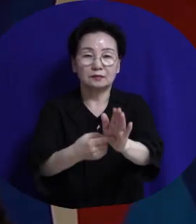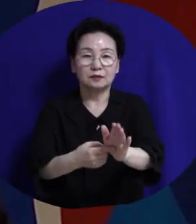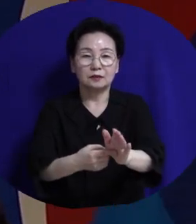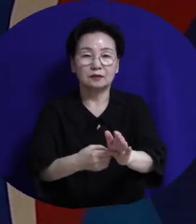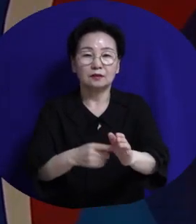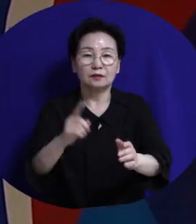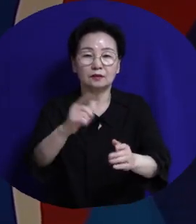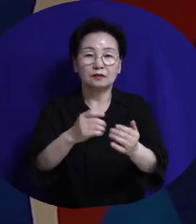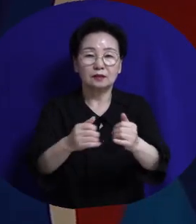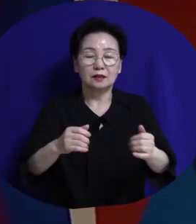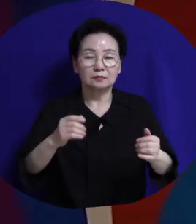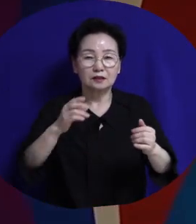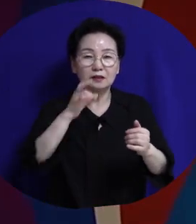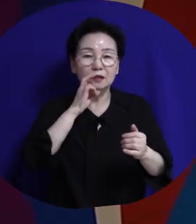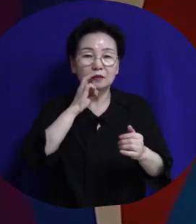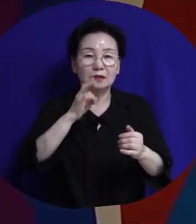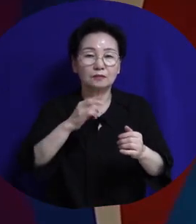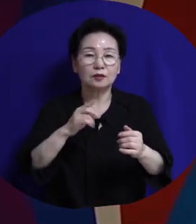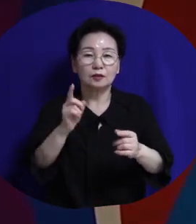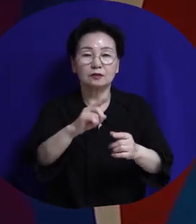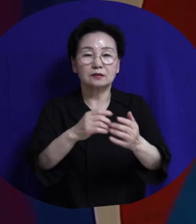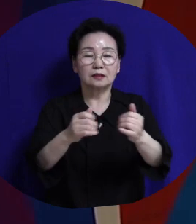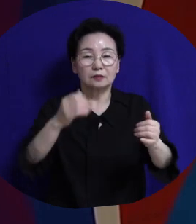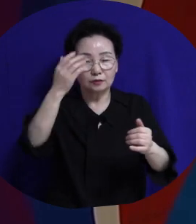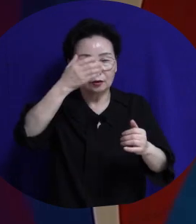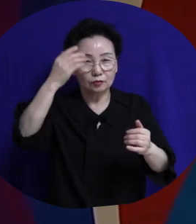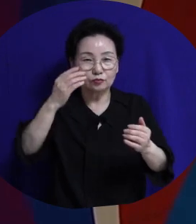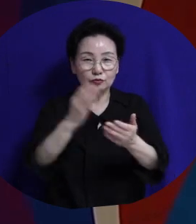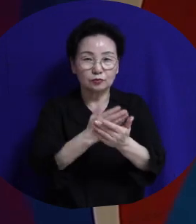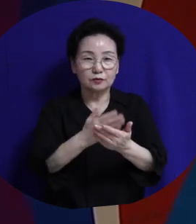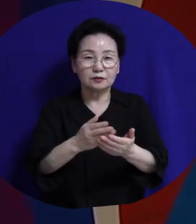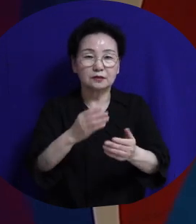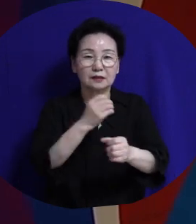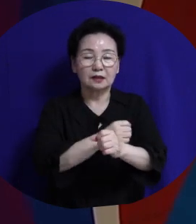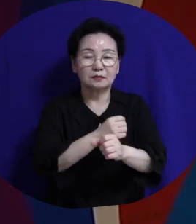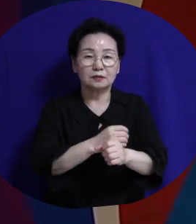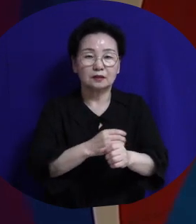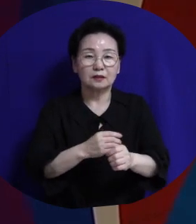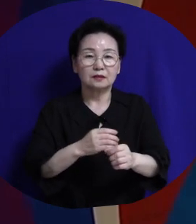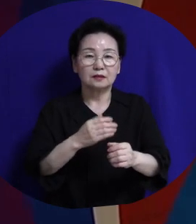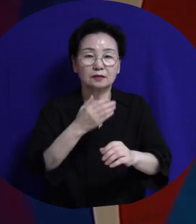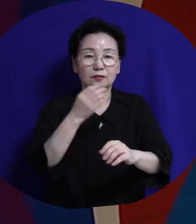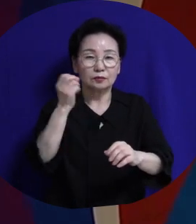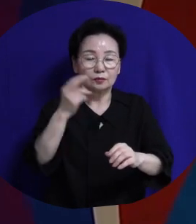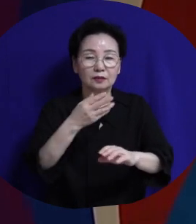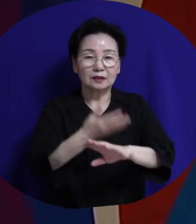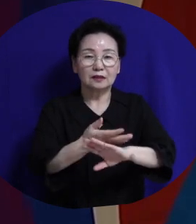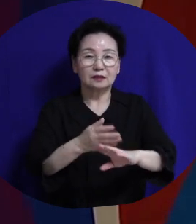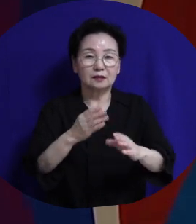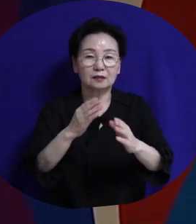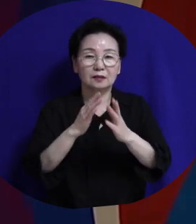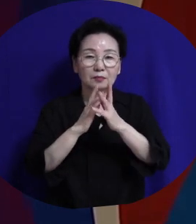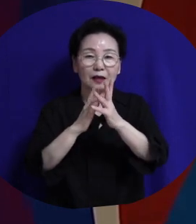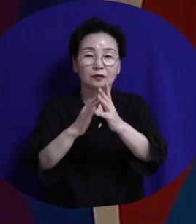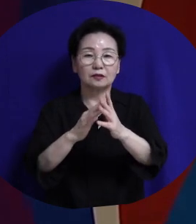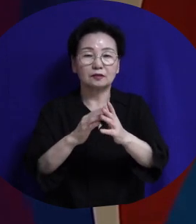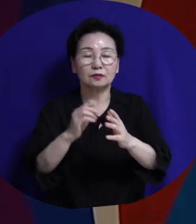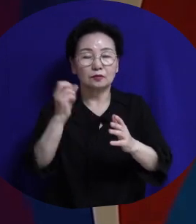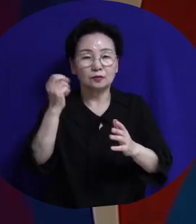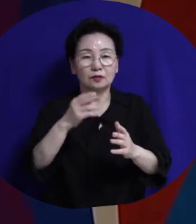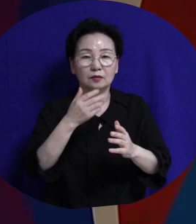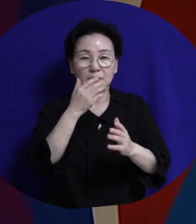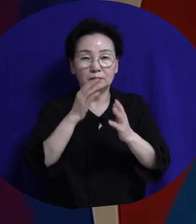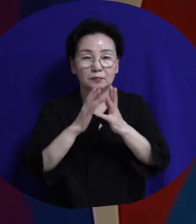얘기는 예언함을, 어떤 얘기는 영들 분별함을, 다른 얘기는 각종 방언만함을, 어떤 얘기는 방언을 통역함을